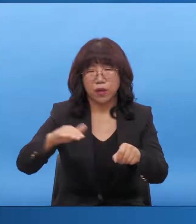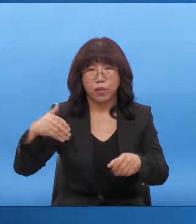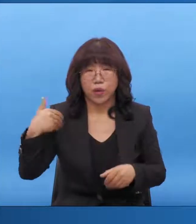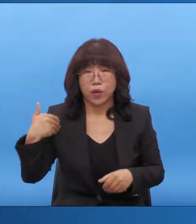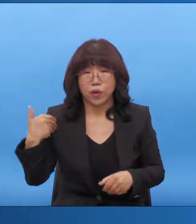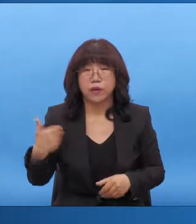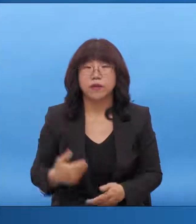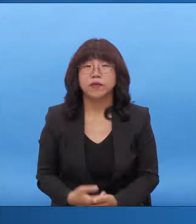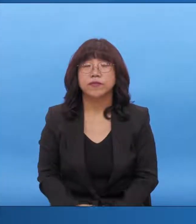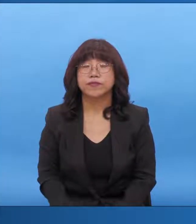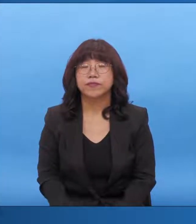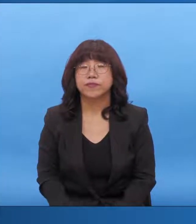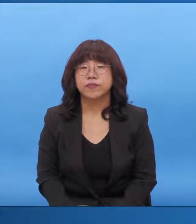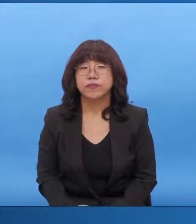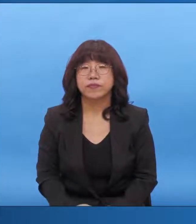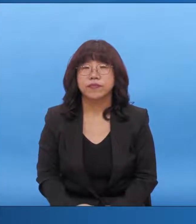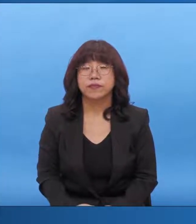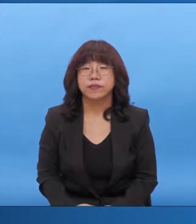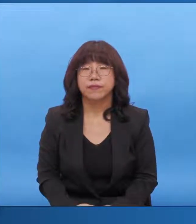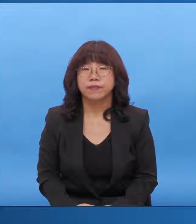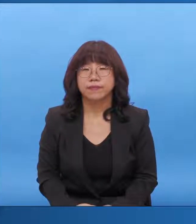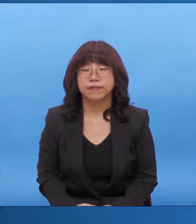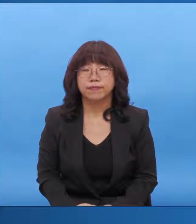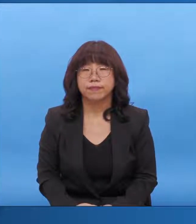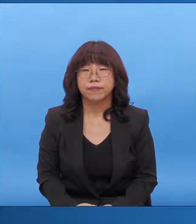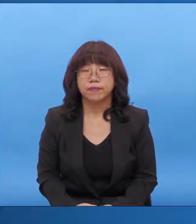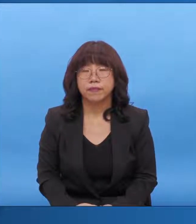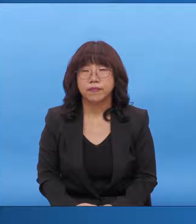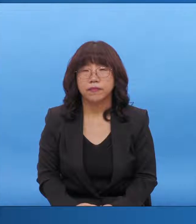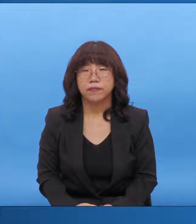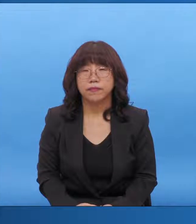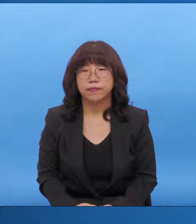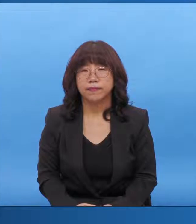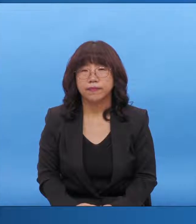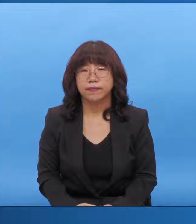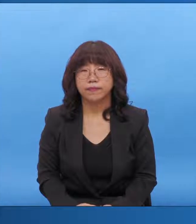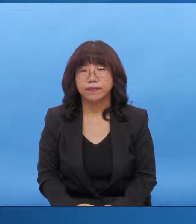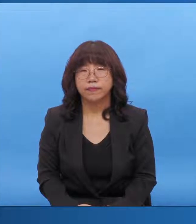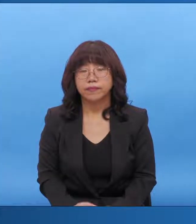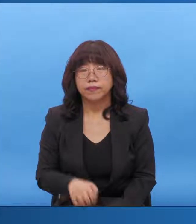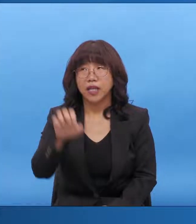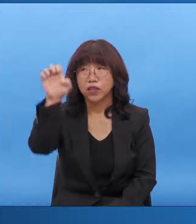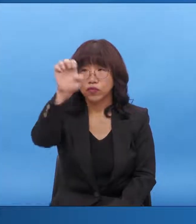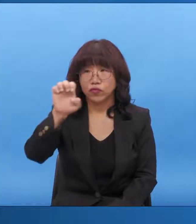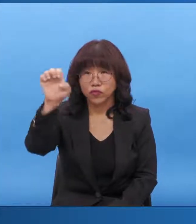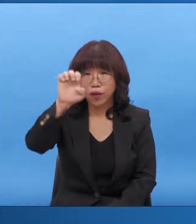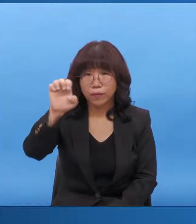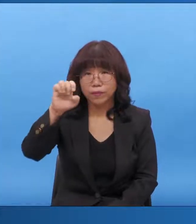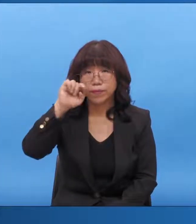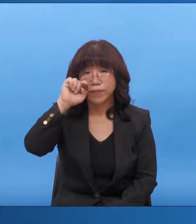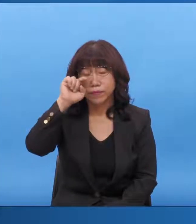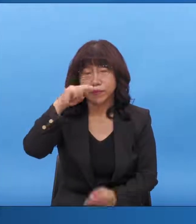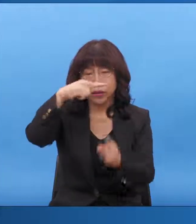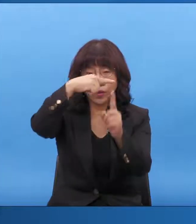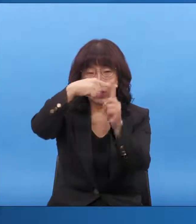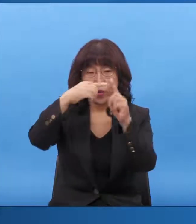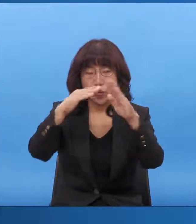taking place. 그렇게 해서 막 절묘하게 이 유럽 교회들은